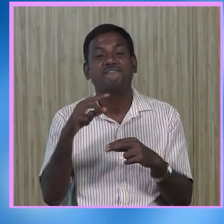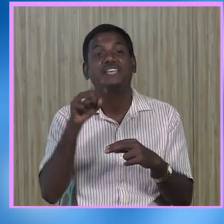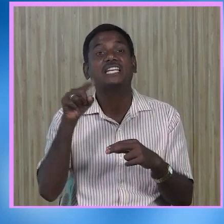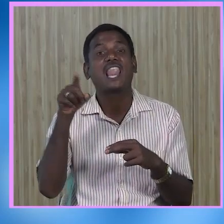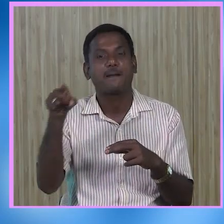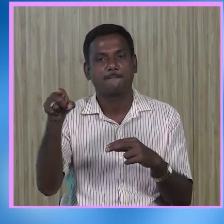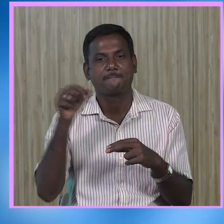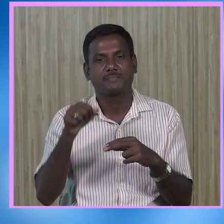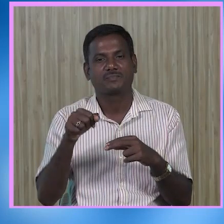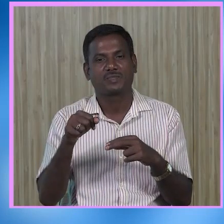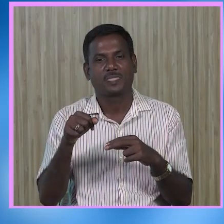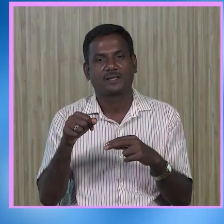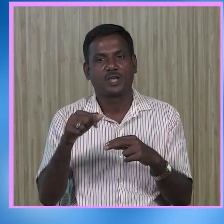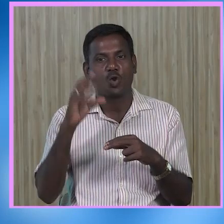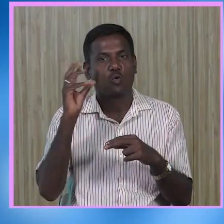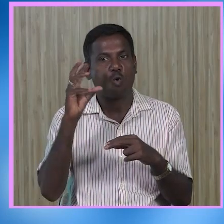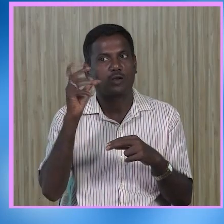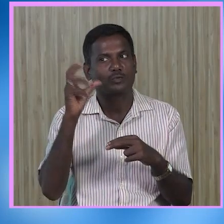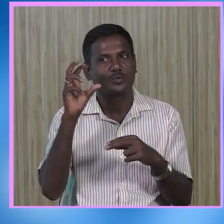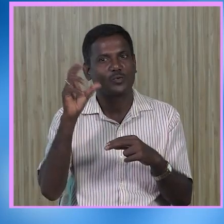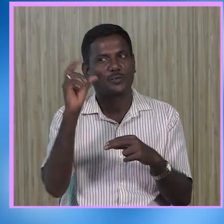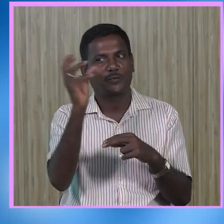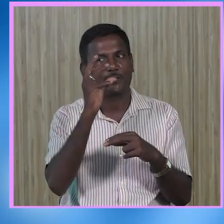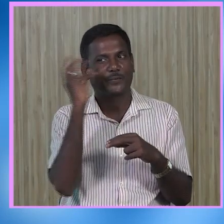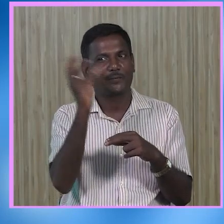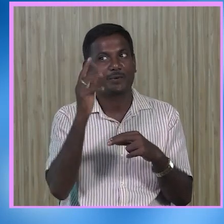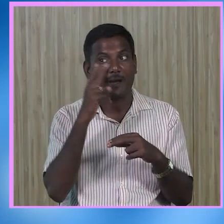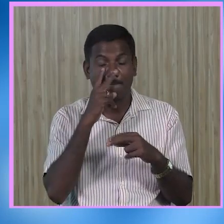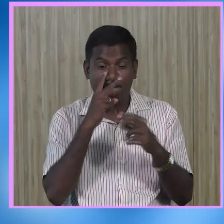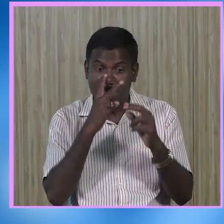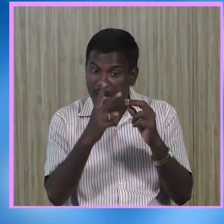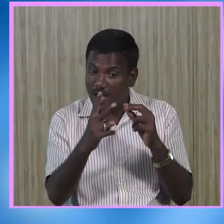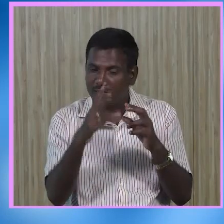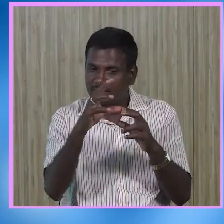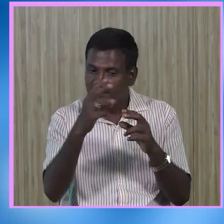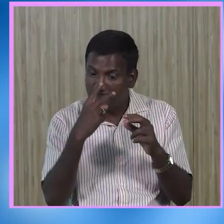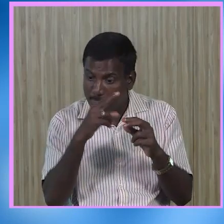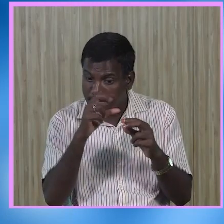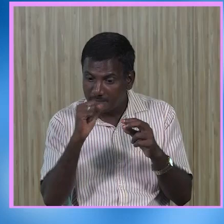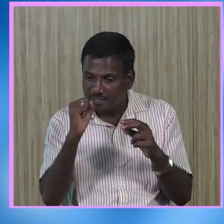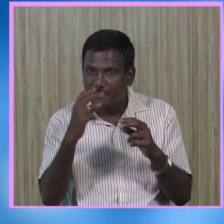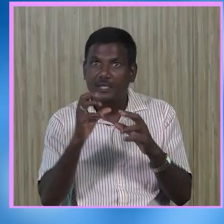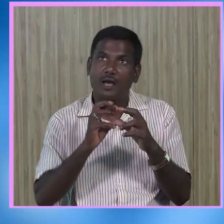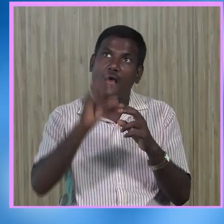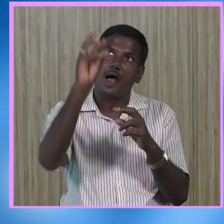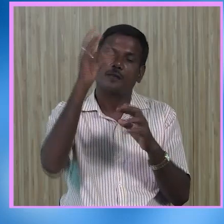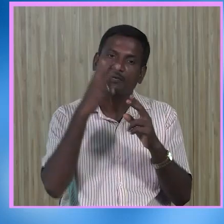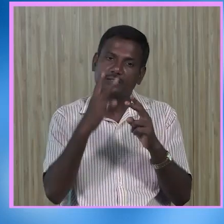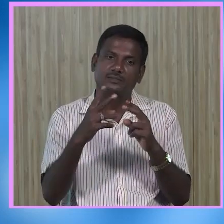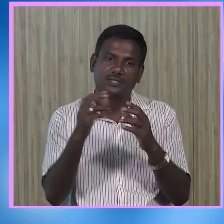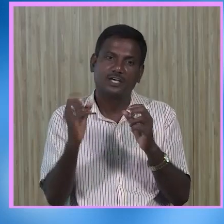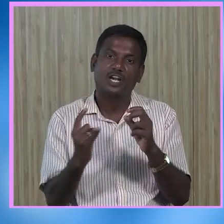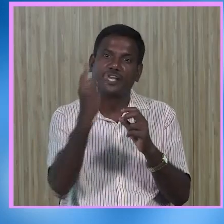விண்கலம். எதுக்காக? கோள்களை ஆய்வு செய்யக்கூடிய விண்கலம். இந்த விண்கலத்தை விண்வெளிக்கு அனுப்புவதற்கு